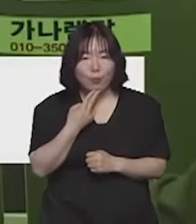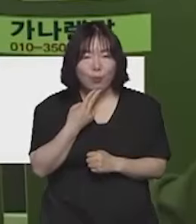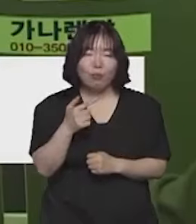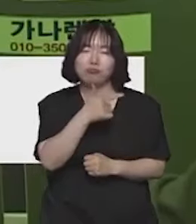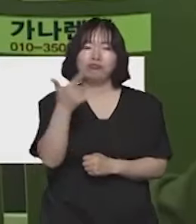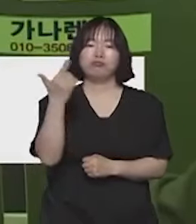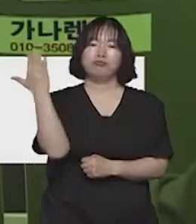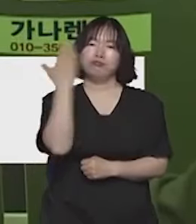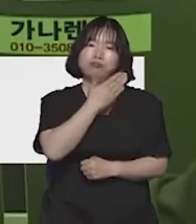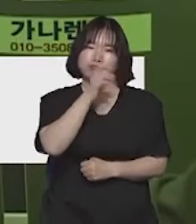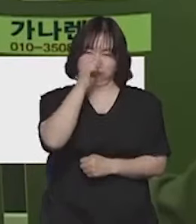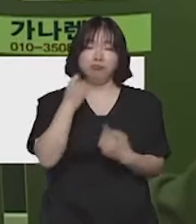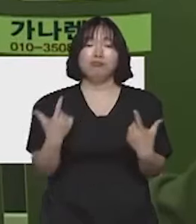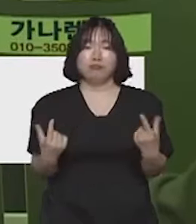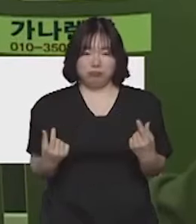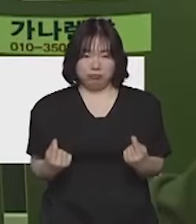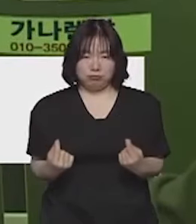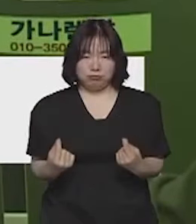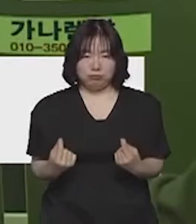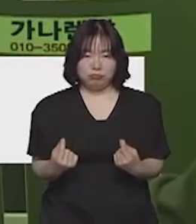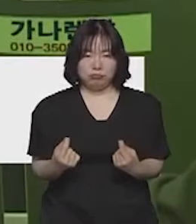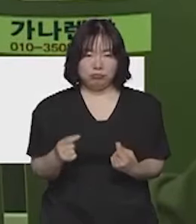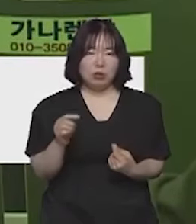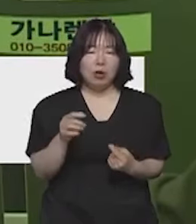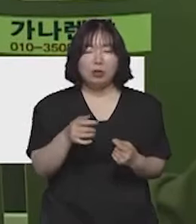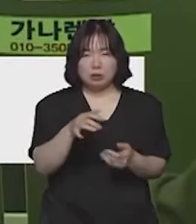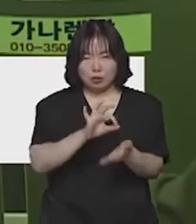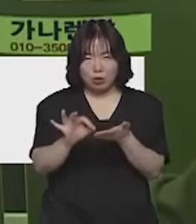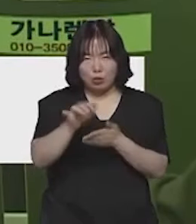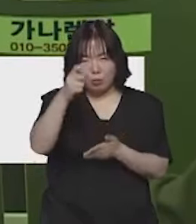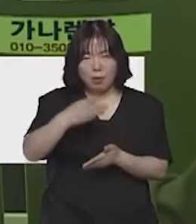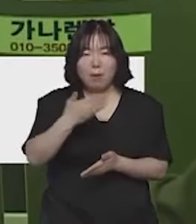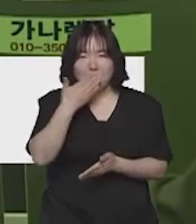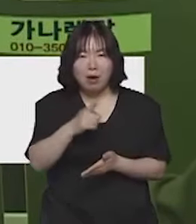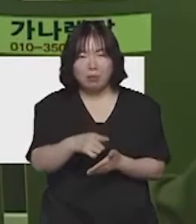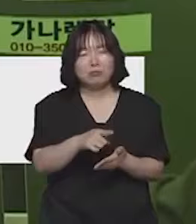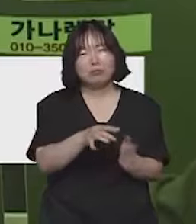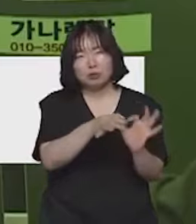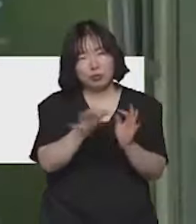너무 깨끗하고 좋은 것 같아요. 다회용기가 사용하면 참 좋을 것 같아요.